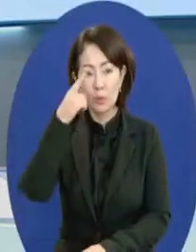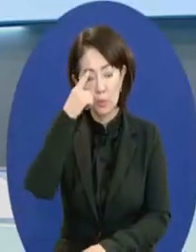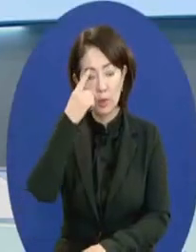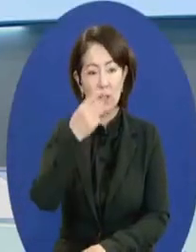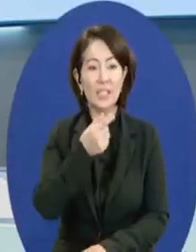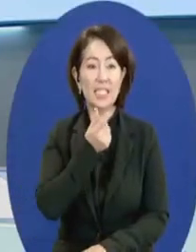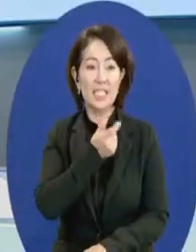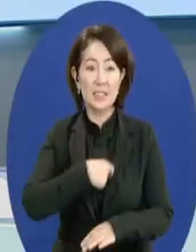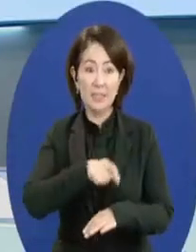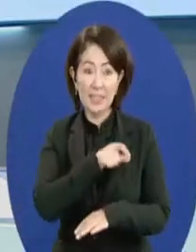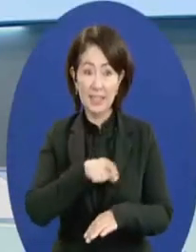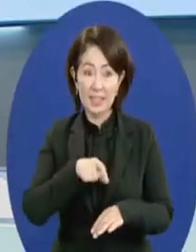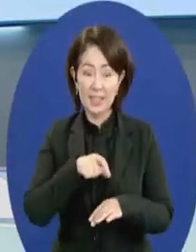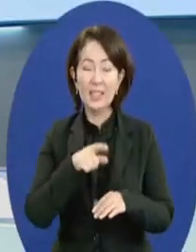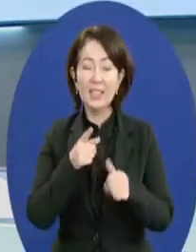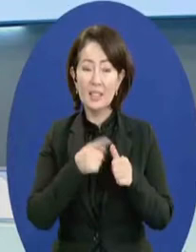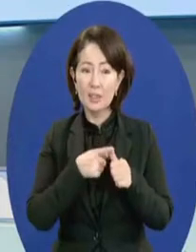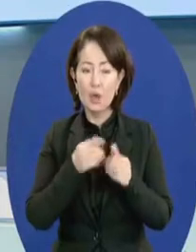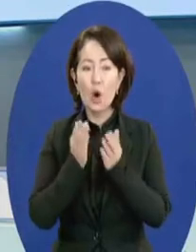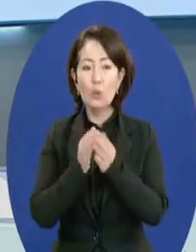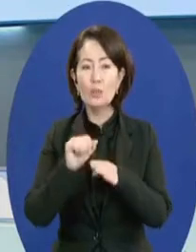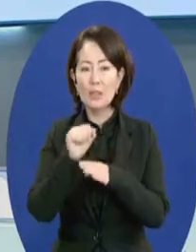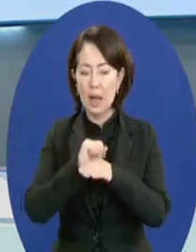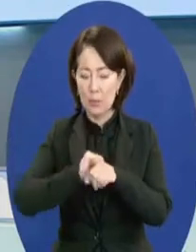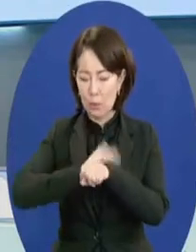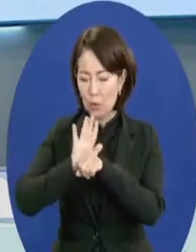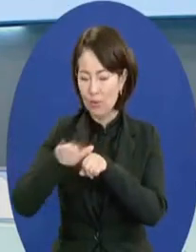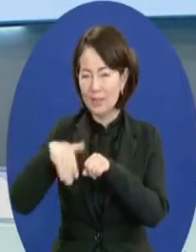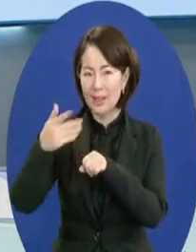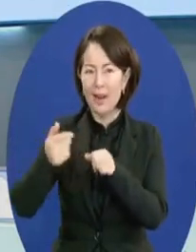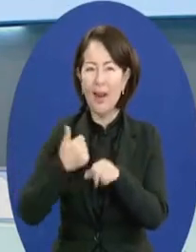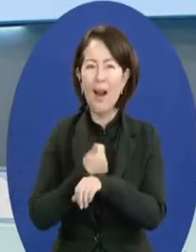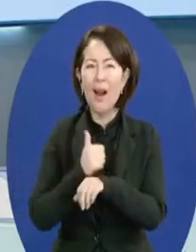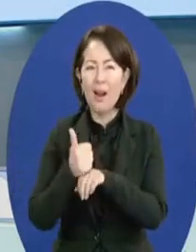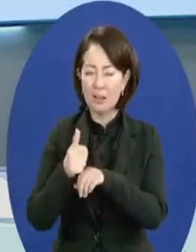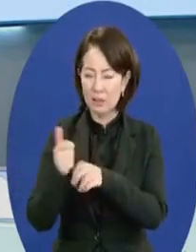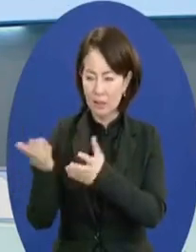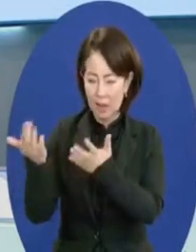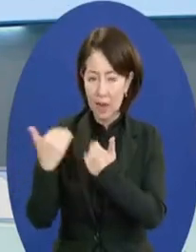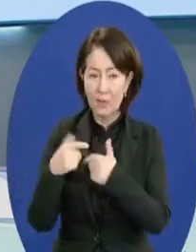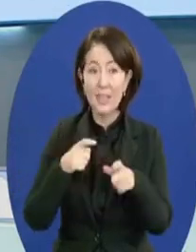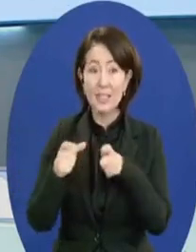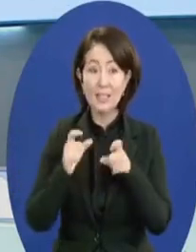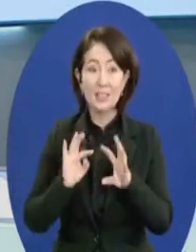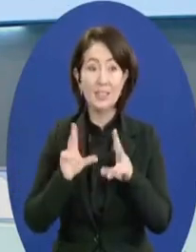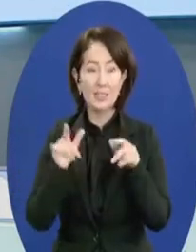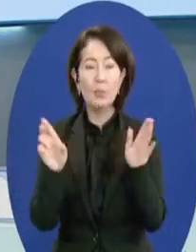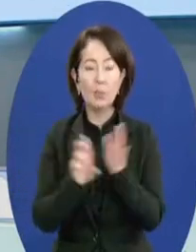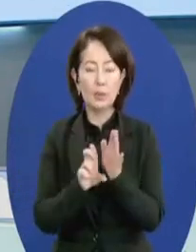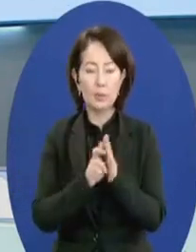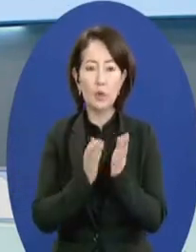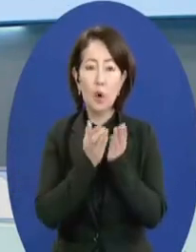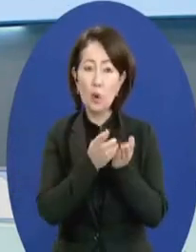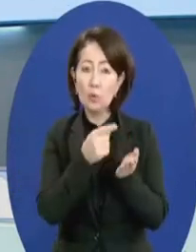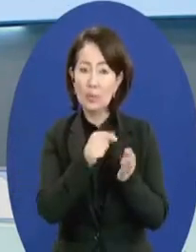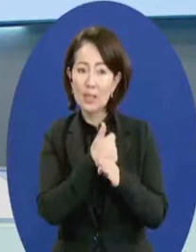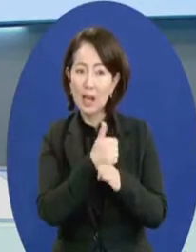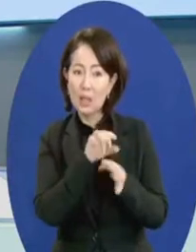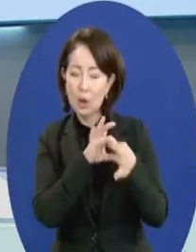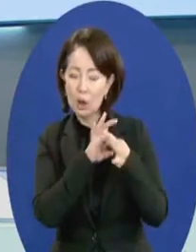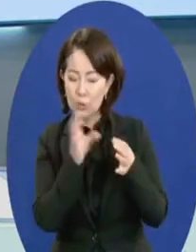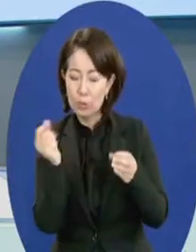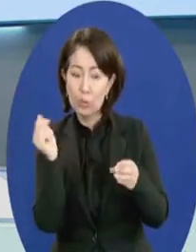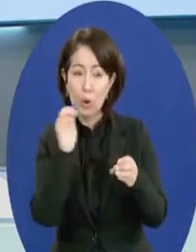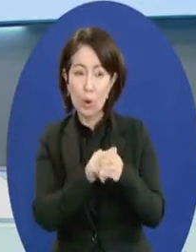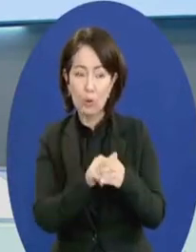Монголын Швейцар хэмээн нэрлэгддэг Хөмсгөл аймаг цар тахлын дараа элэл жуулчлалаар эдийн засгийн сэргээх асарх боломж байгаа. Тиймээс Хөмсгөлд элэл жуулчлалын чиглэлээр